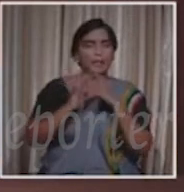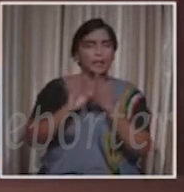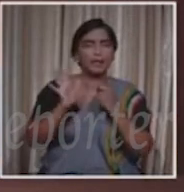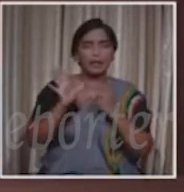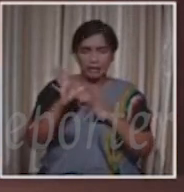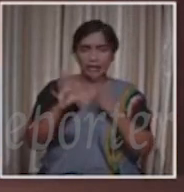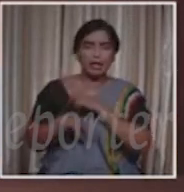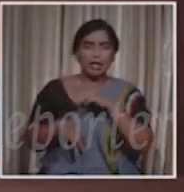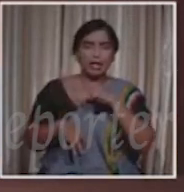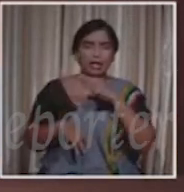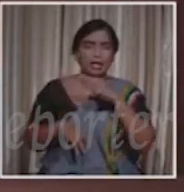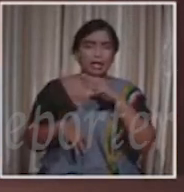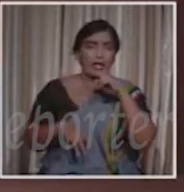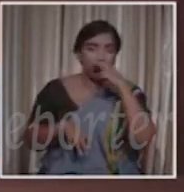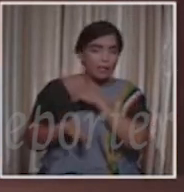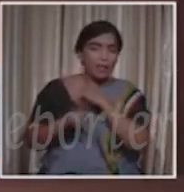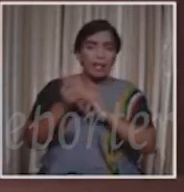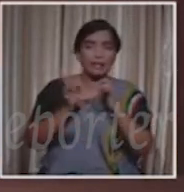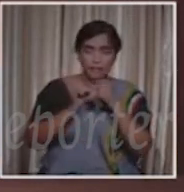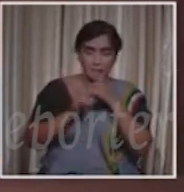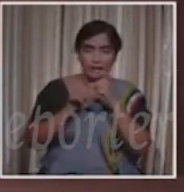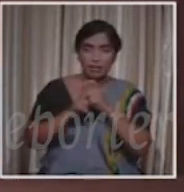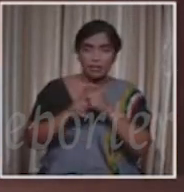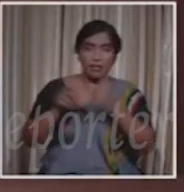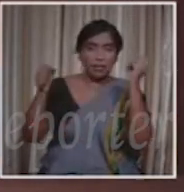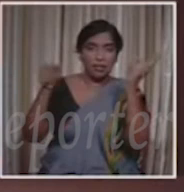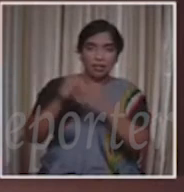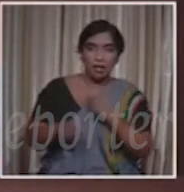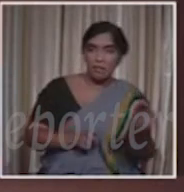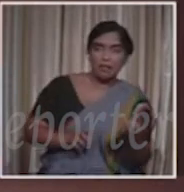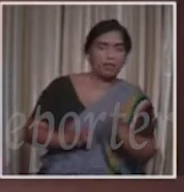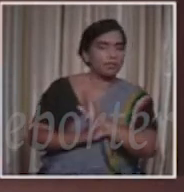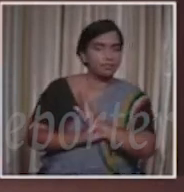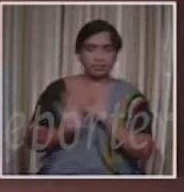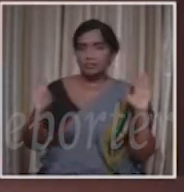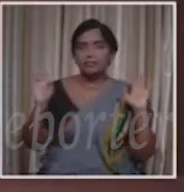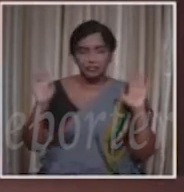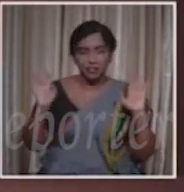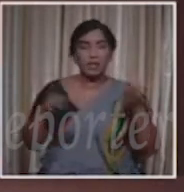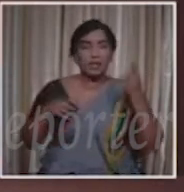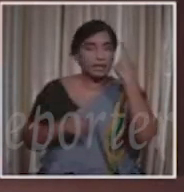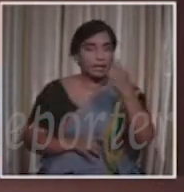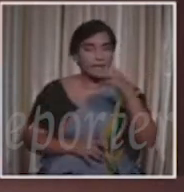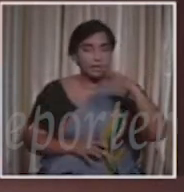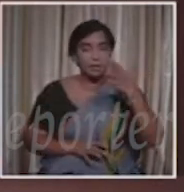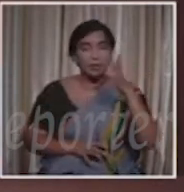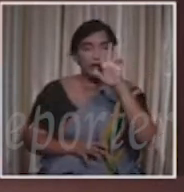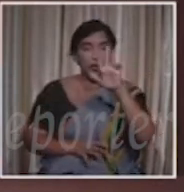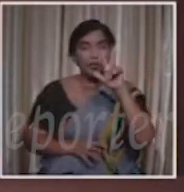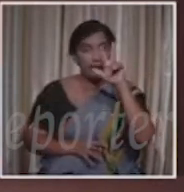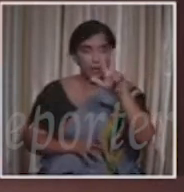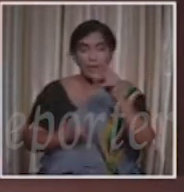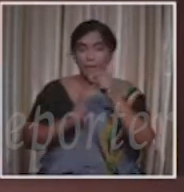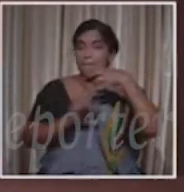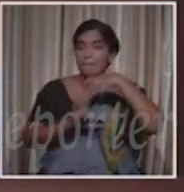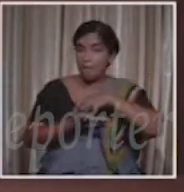තමයි චම්මික සුදන්ත කියන සහෝදරයව කිරුළපනදි SB දිසානායක මැරේ විසින් ඝාතනය කරන්නේ. අපි ගල් කැටයක් අතින්